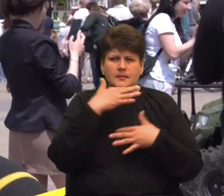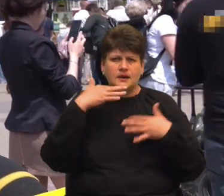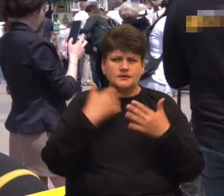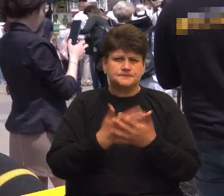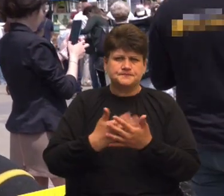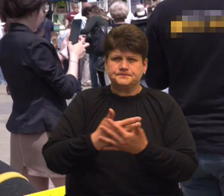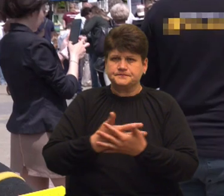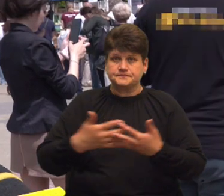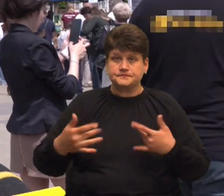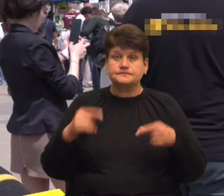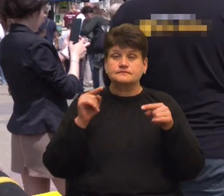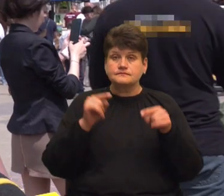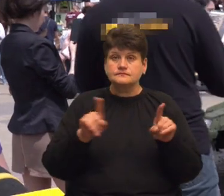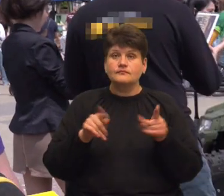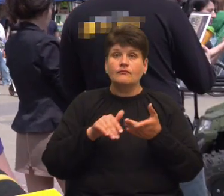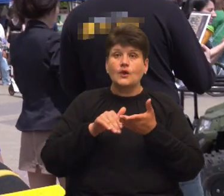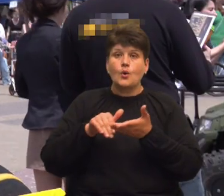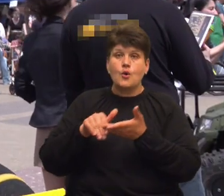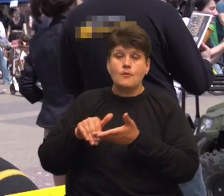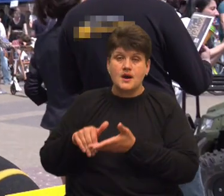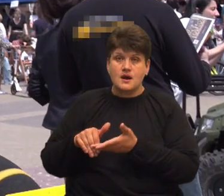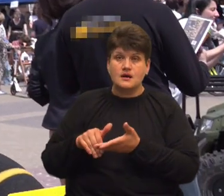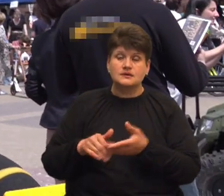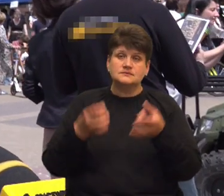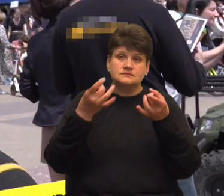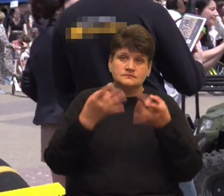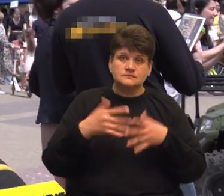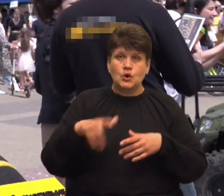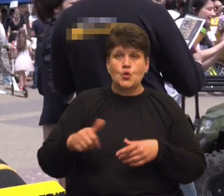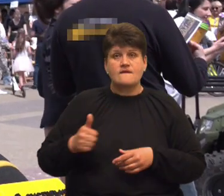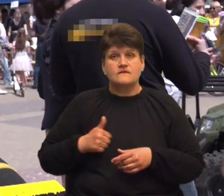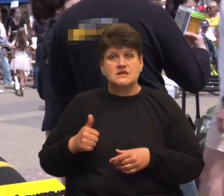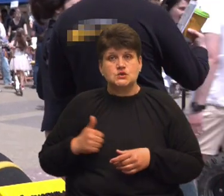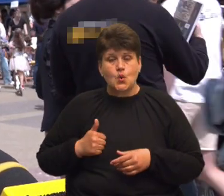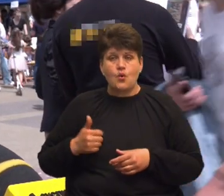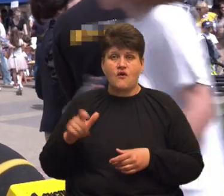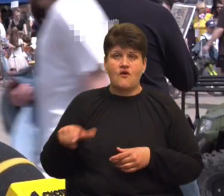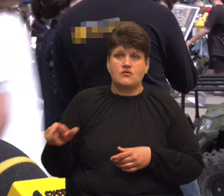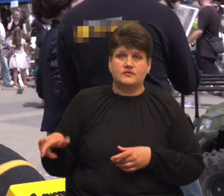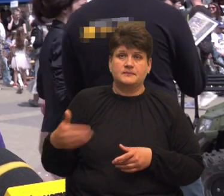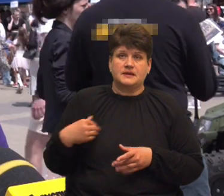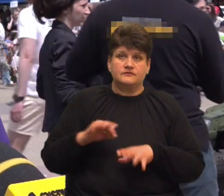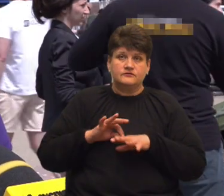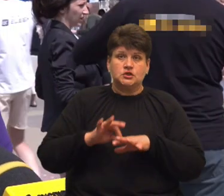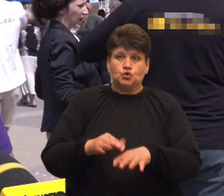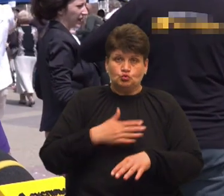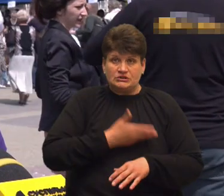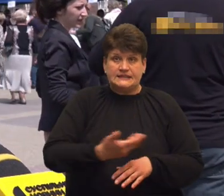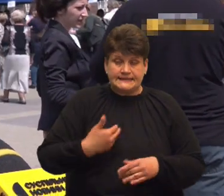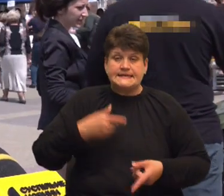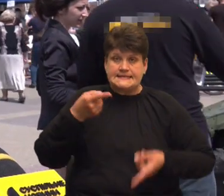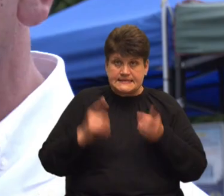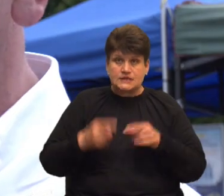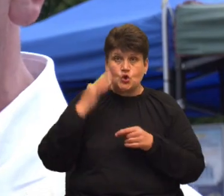тих речей які допомагають і цивільним і військовим і ведуть нас дійсно до тої